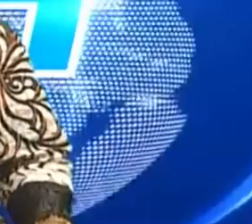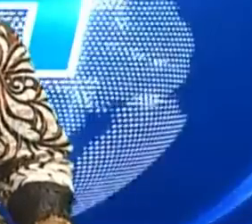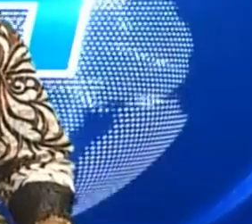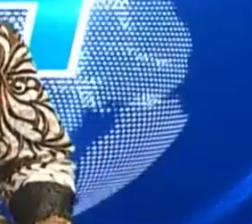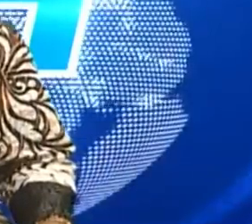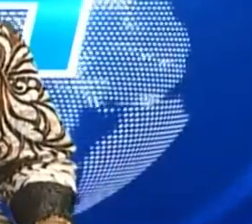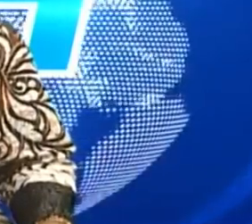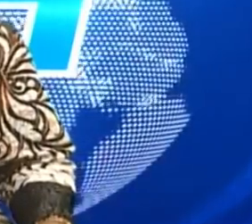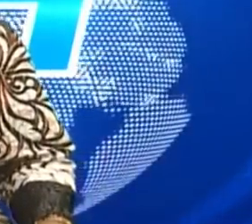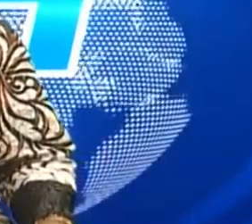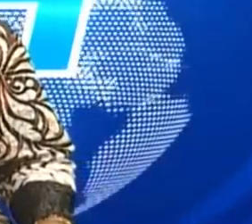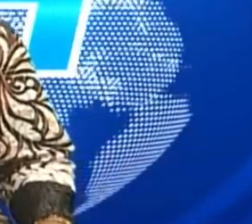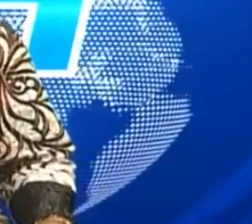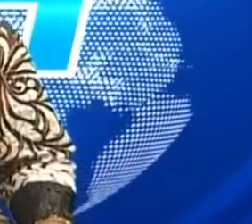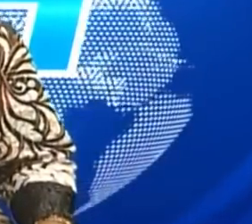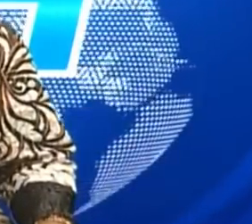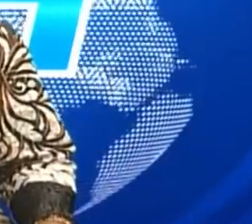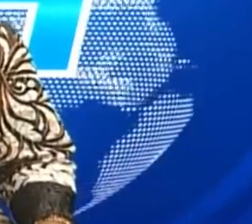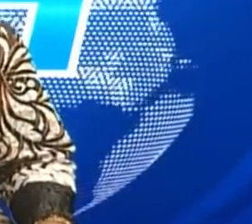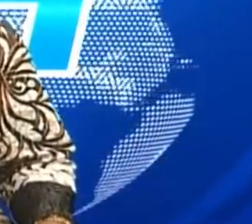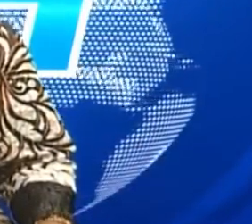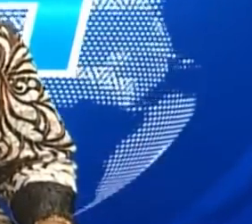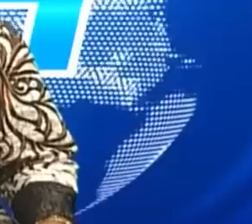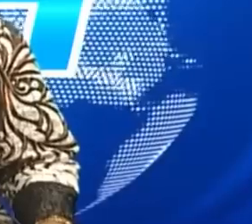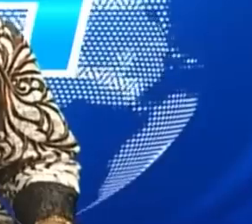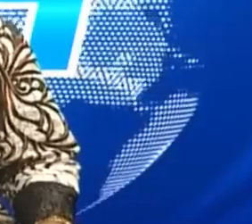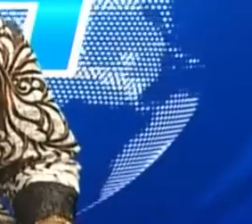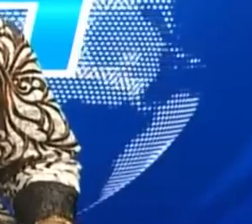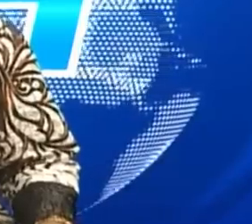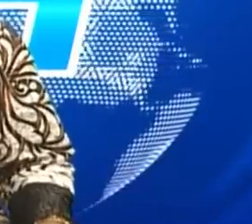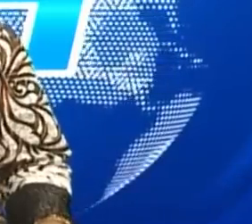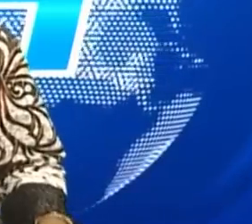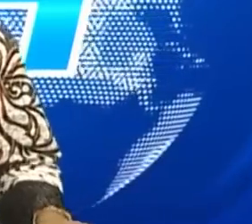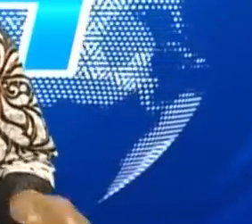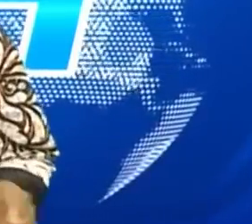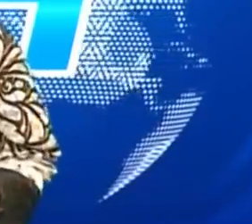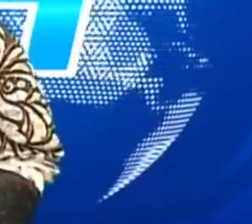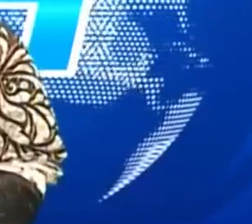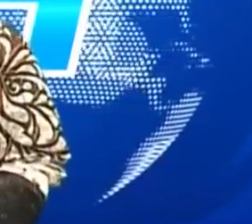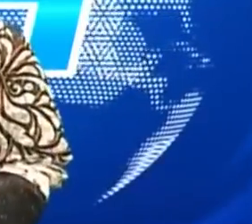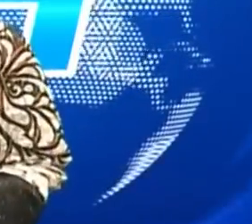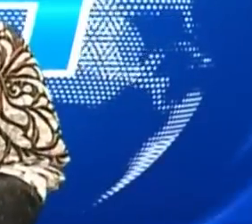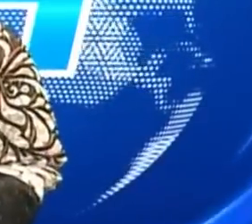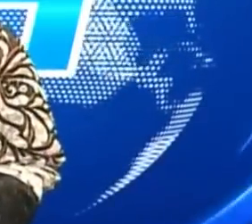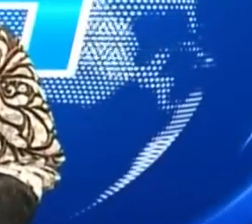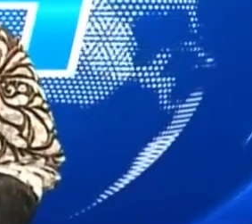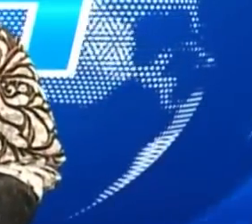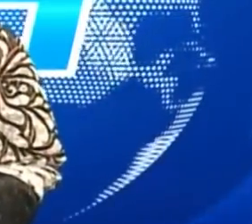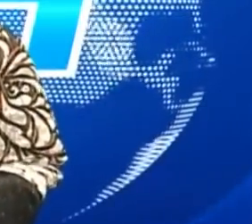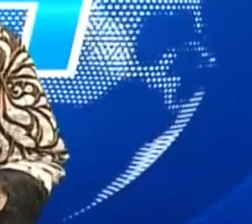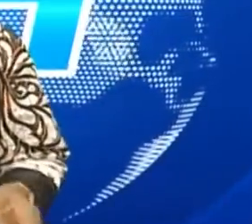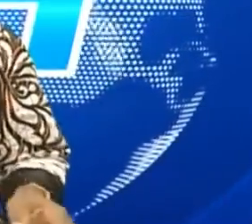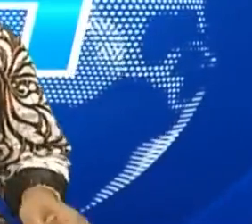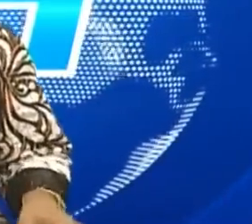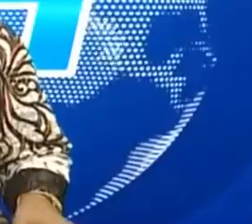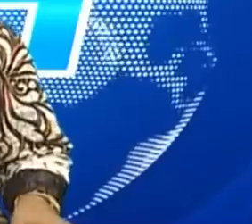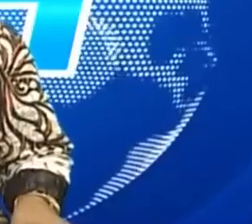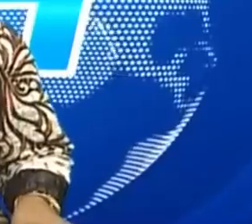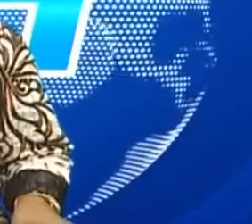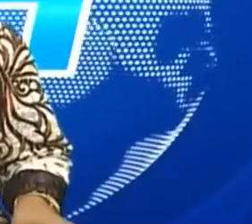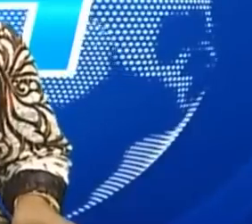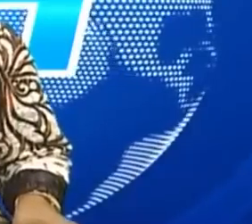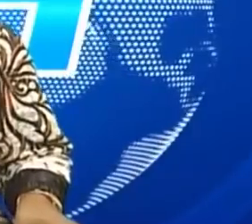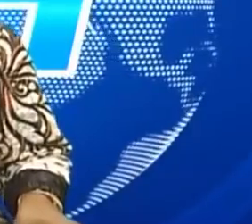Bonsoir à toutes et à tous. Bienvenue au 19h sur la radio-télévision nationale congolaise. On débarque cette édition par les activités